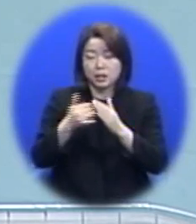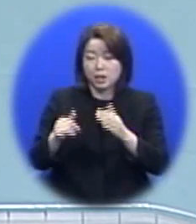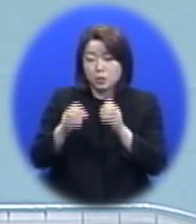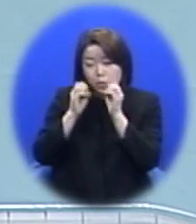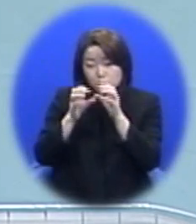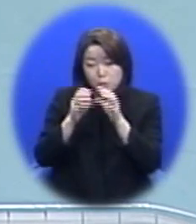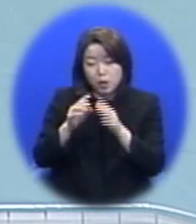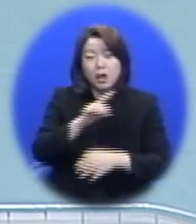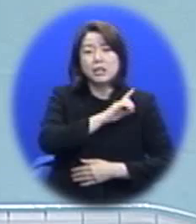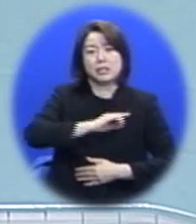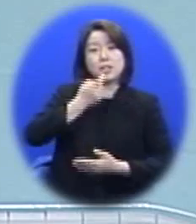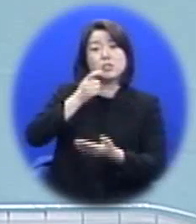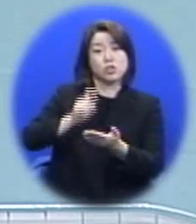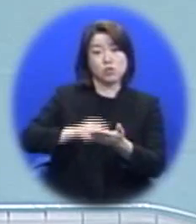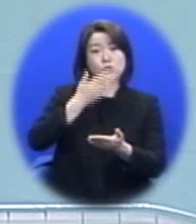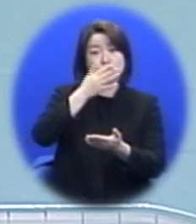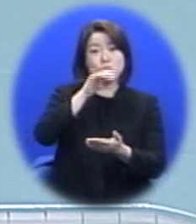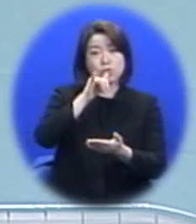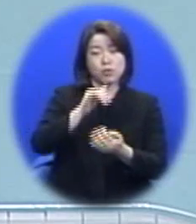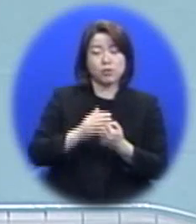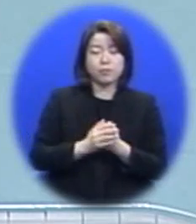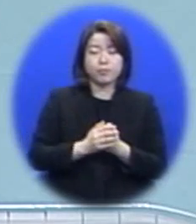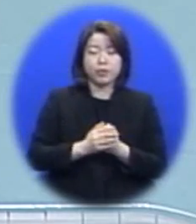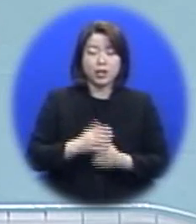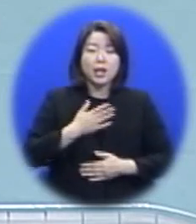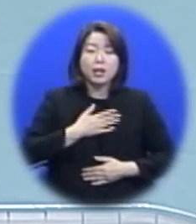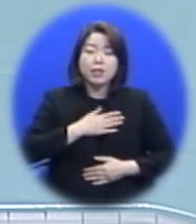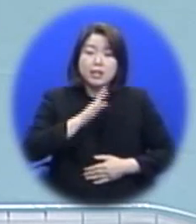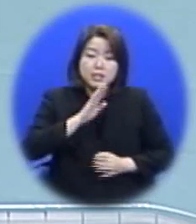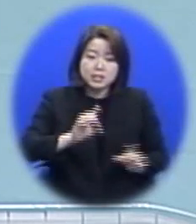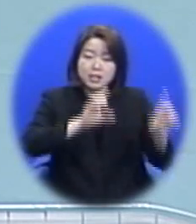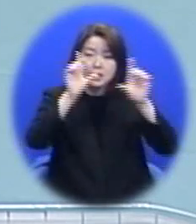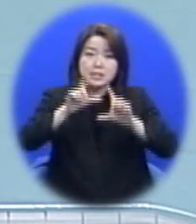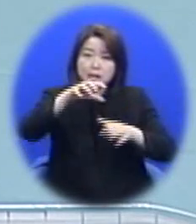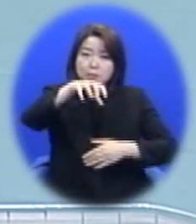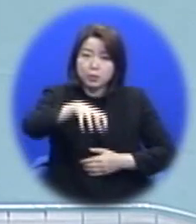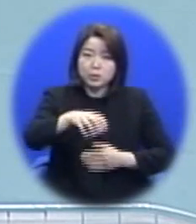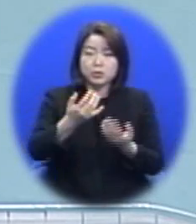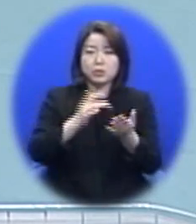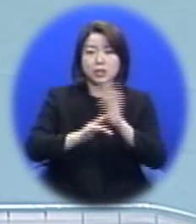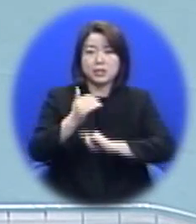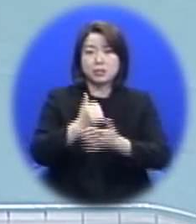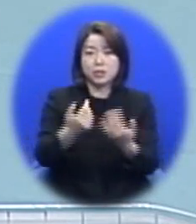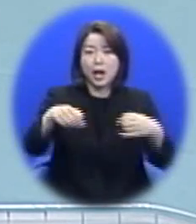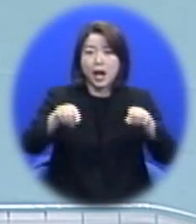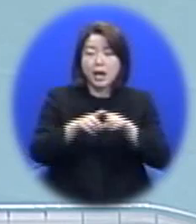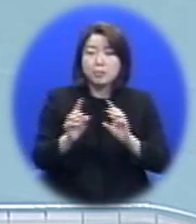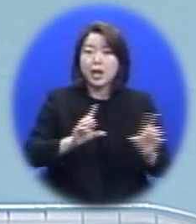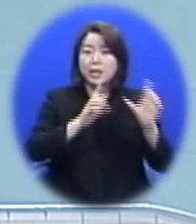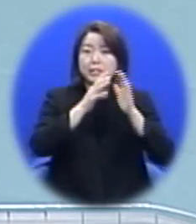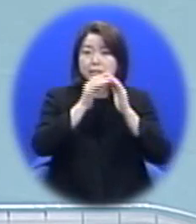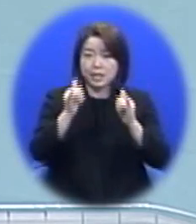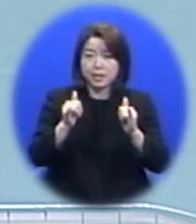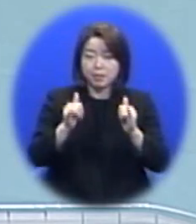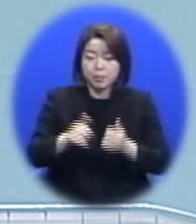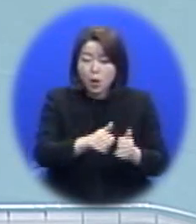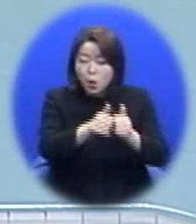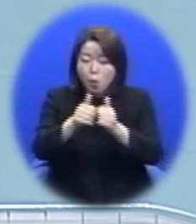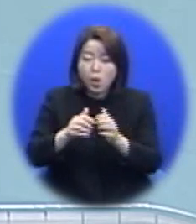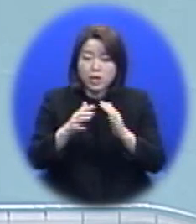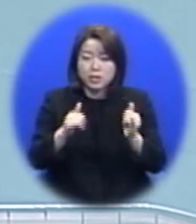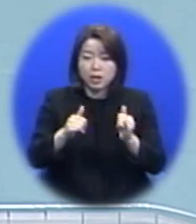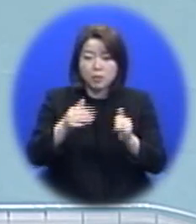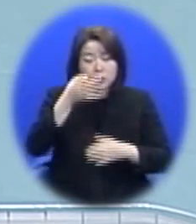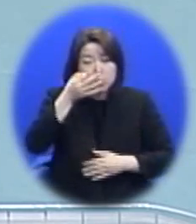있어요. 실제로 삶의 현장 속에서 예수님과 함께하는 사람, 주님과 동행하는 사람을 보는